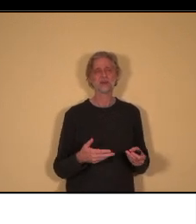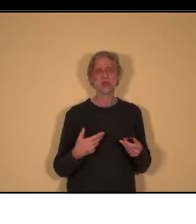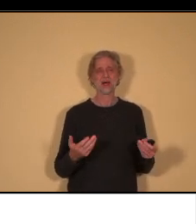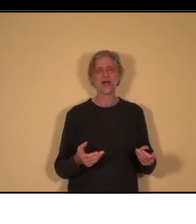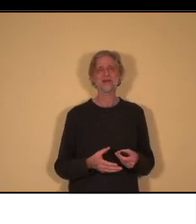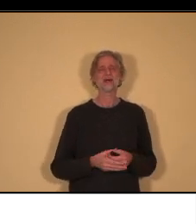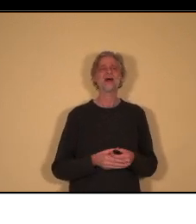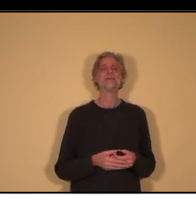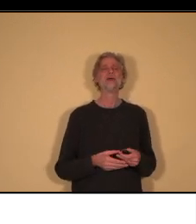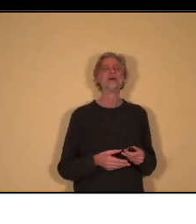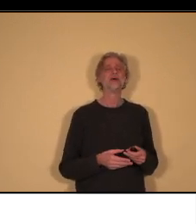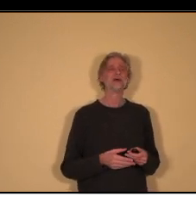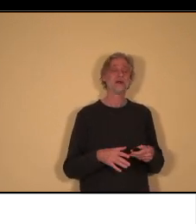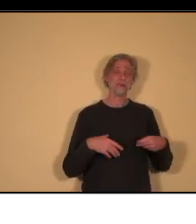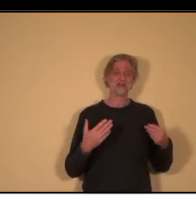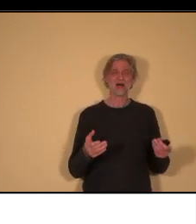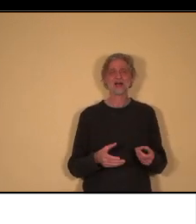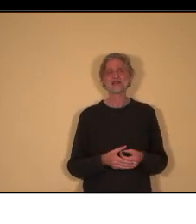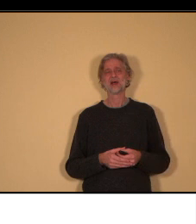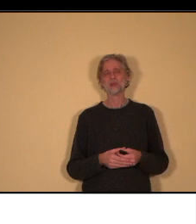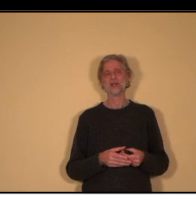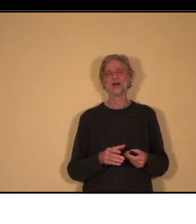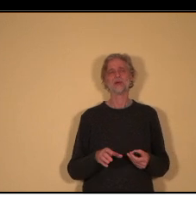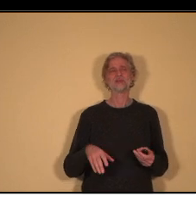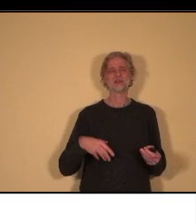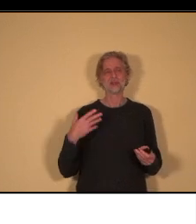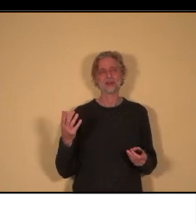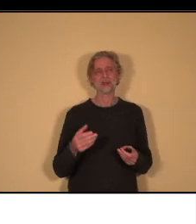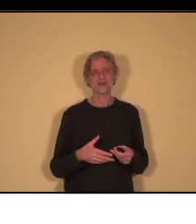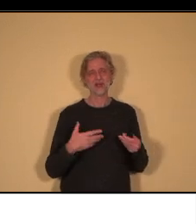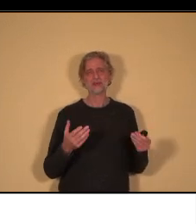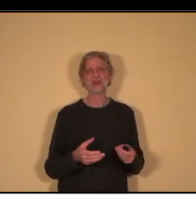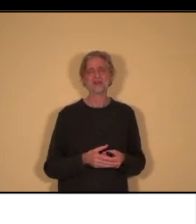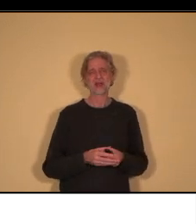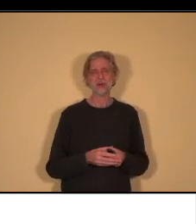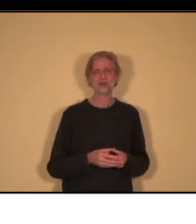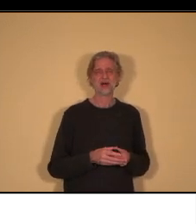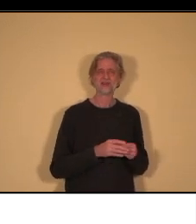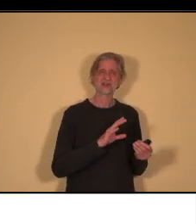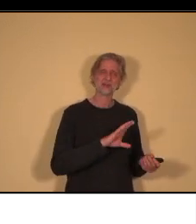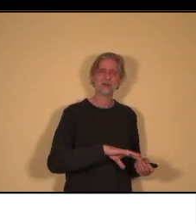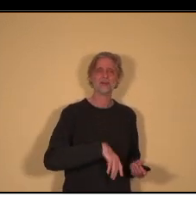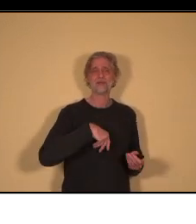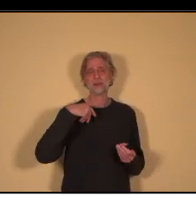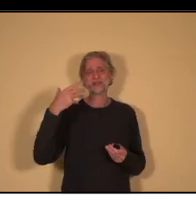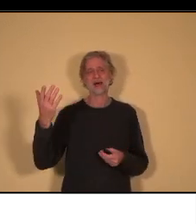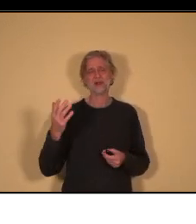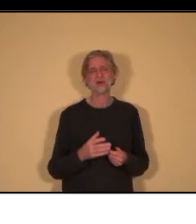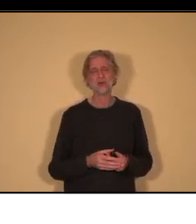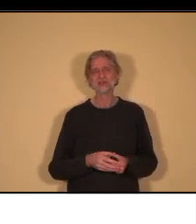zu handhaben. Methan ist darüber hinaus ein sehr effizientes Treibhausgas. Das heißt,